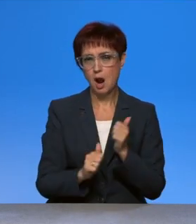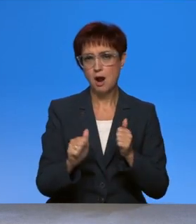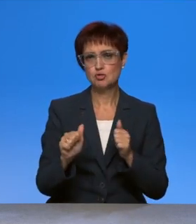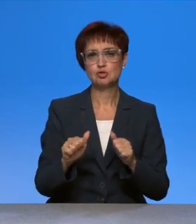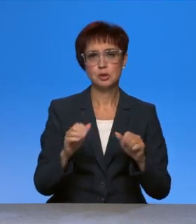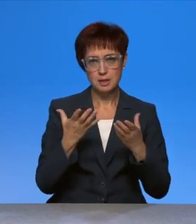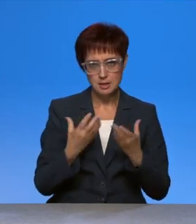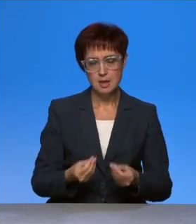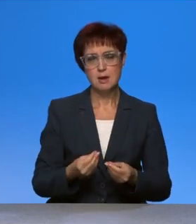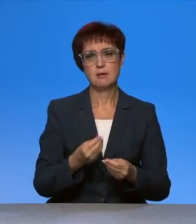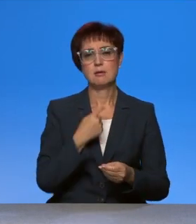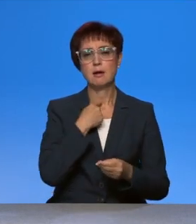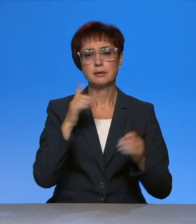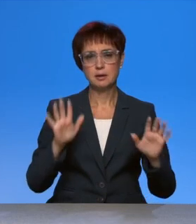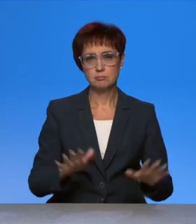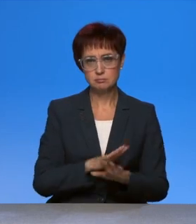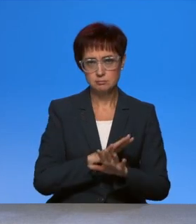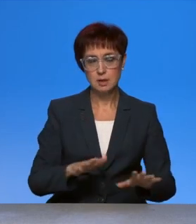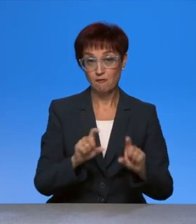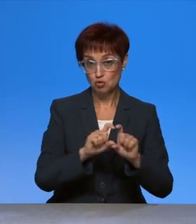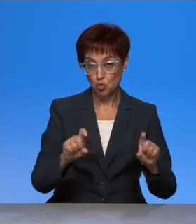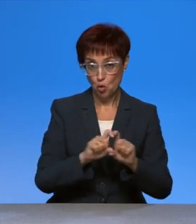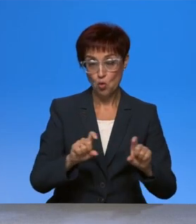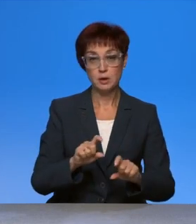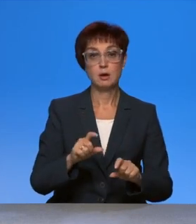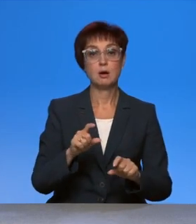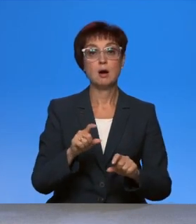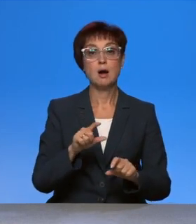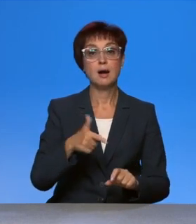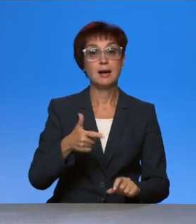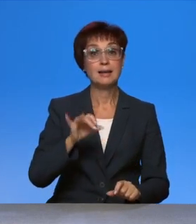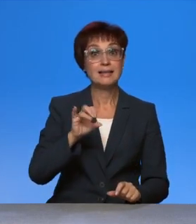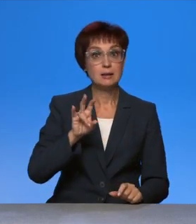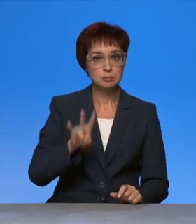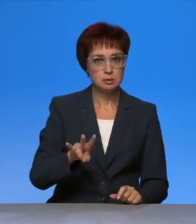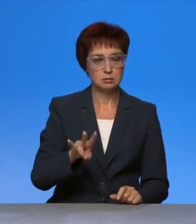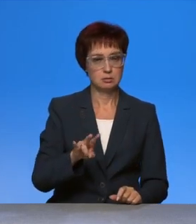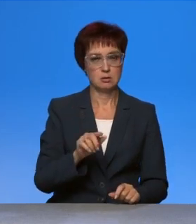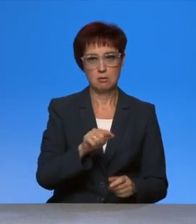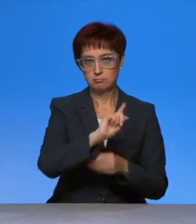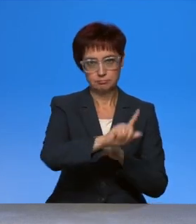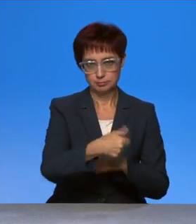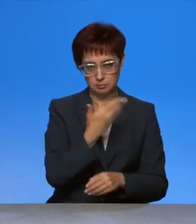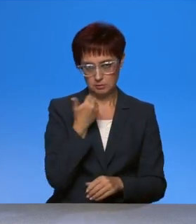потому что в школах, а потому что понимают, что они горды не своим независимым государством. Они